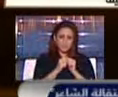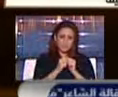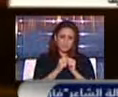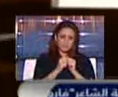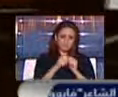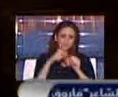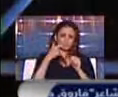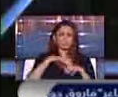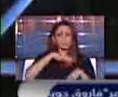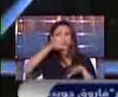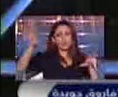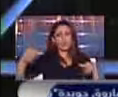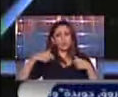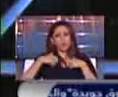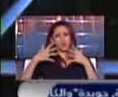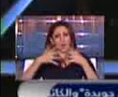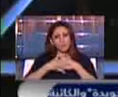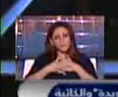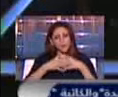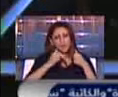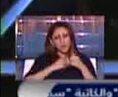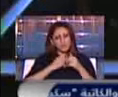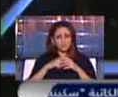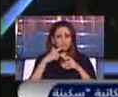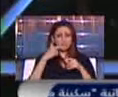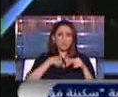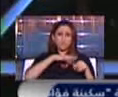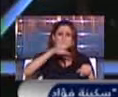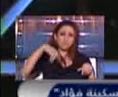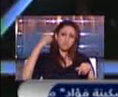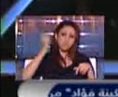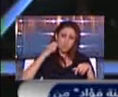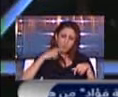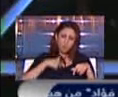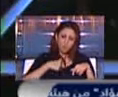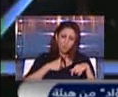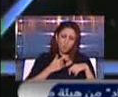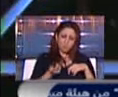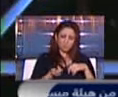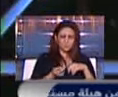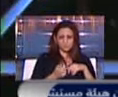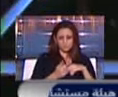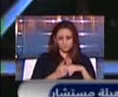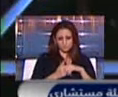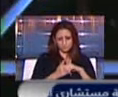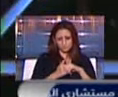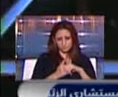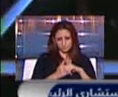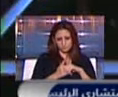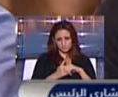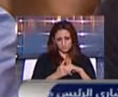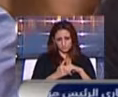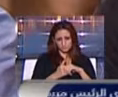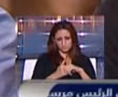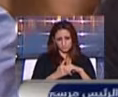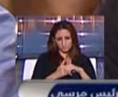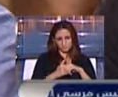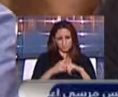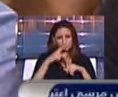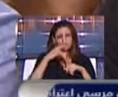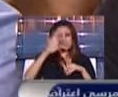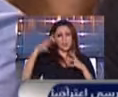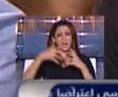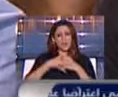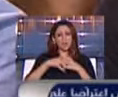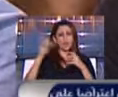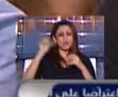وجماعتي وعشيرتي وصفنا ان احنا بلطجية وجالنا تهديد من متحدث الاعلام باسم جماعة الاخوان